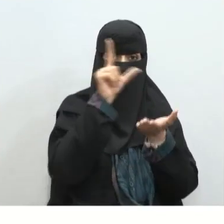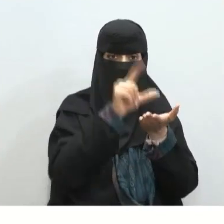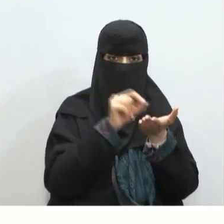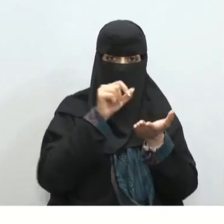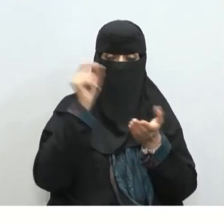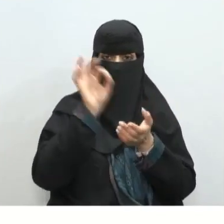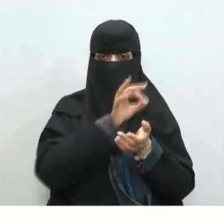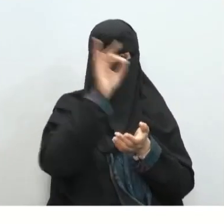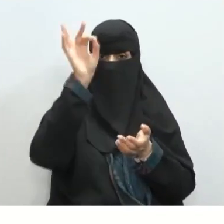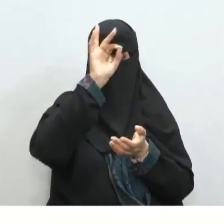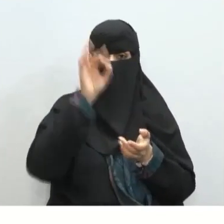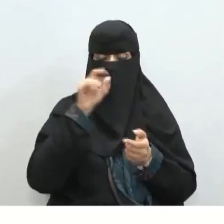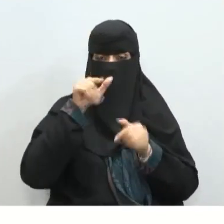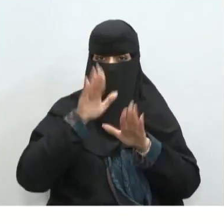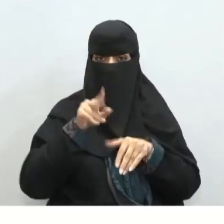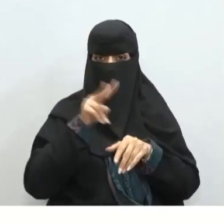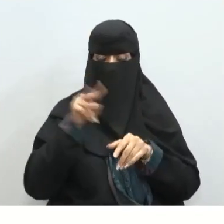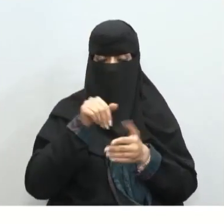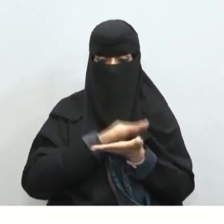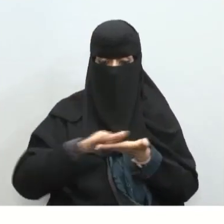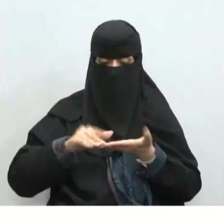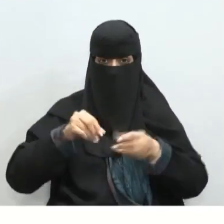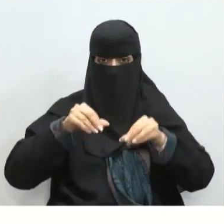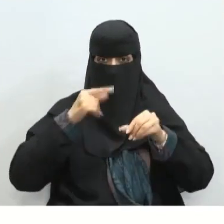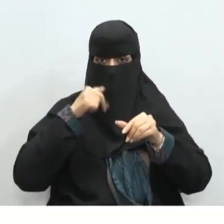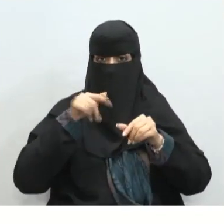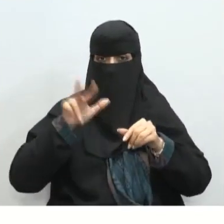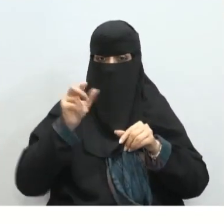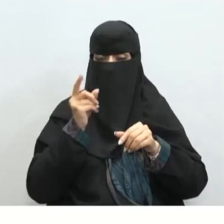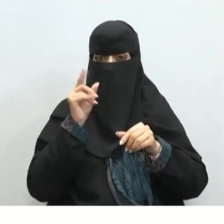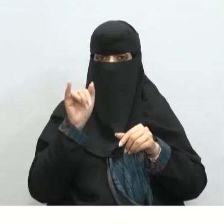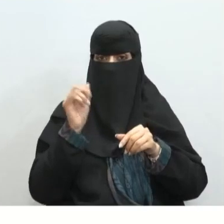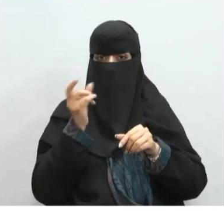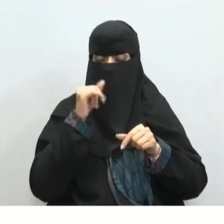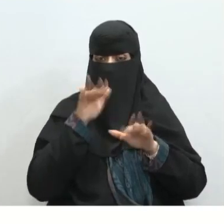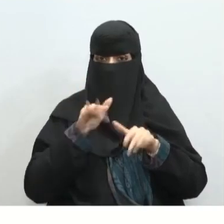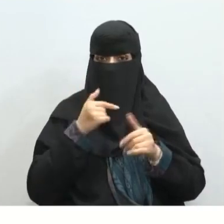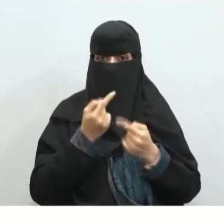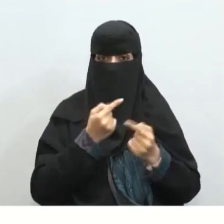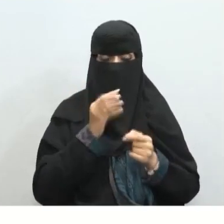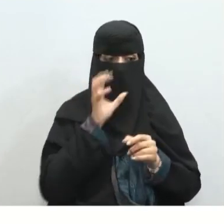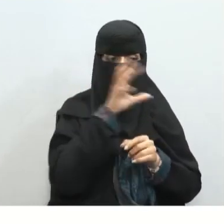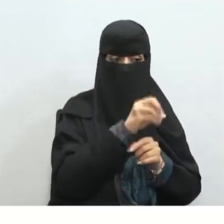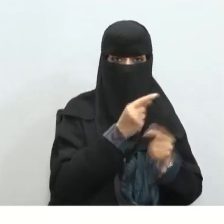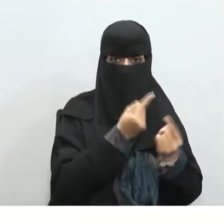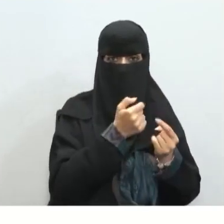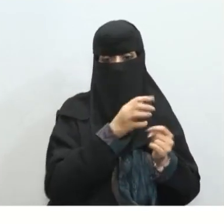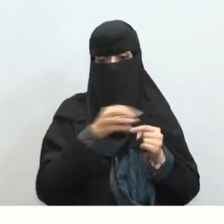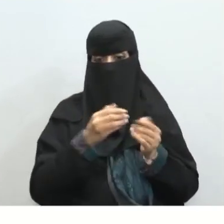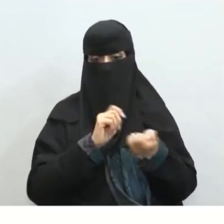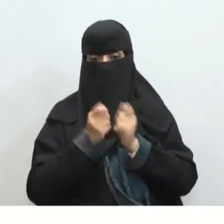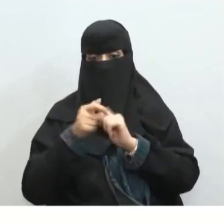الفينوس هذه النباتات التي تعيش في تربه تفتق للنتروجين احيانا تضطر للتغذي على النباتات لتعوض هذا